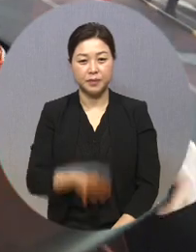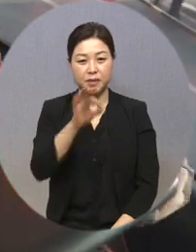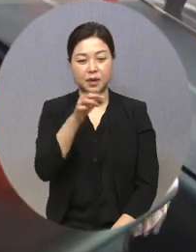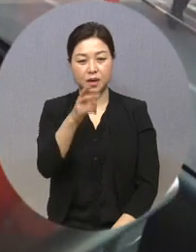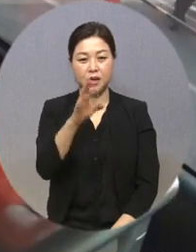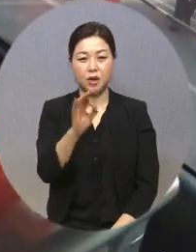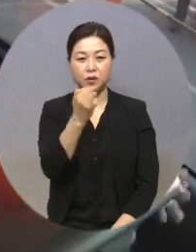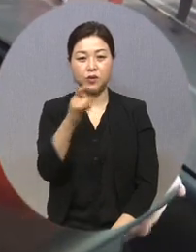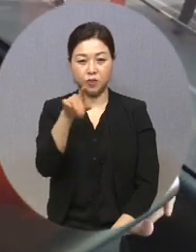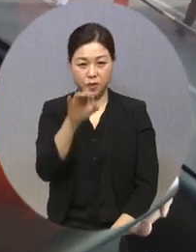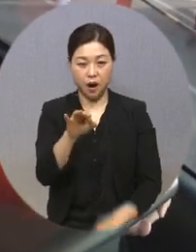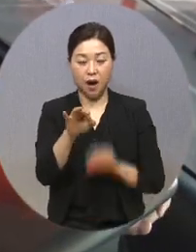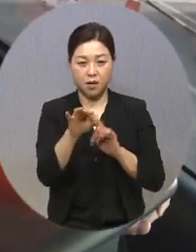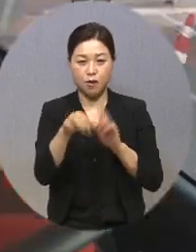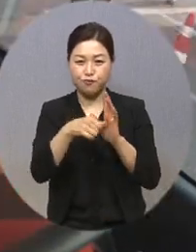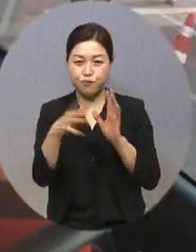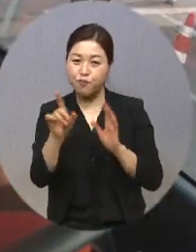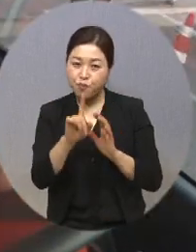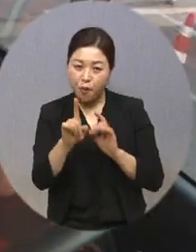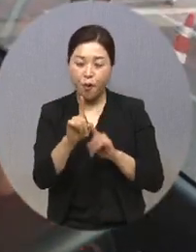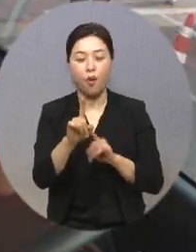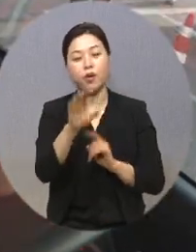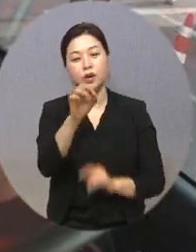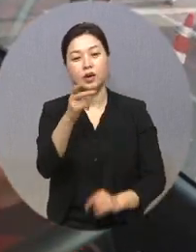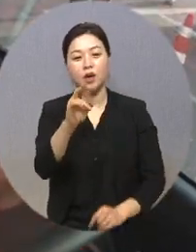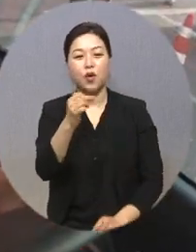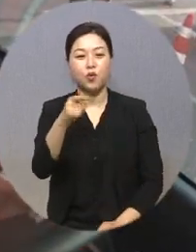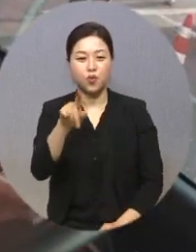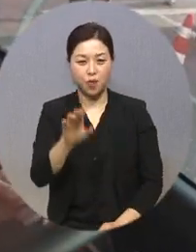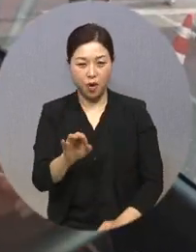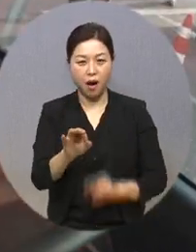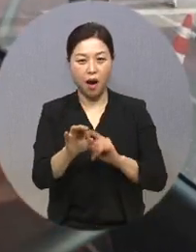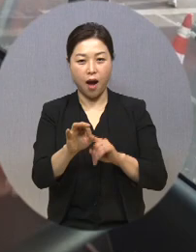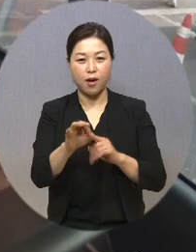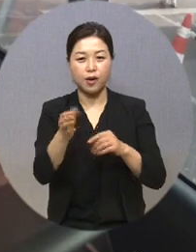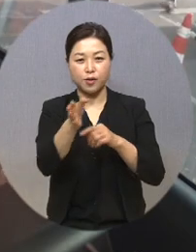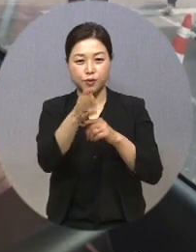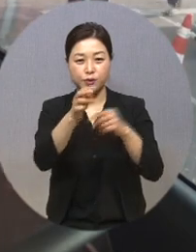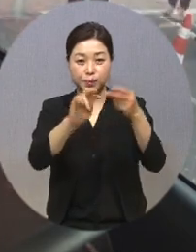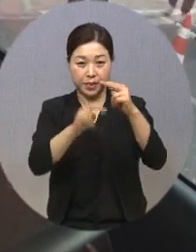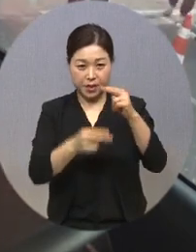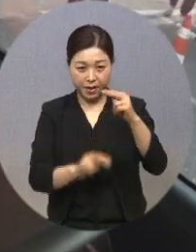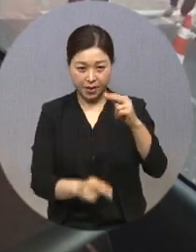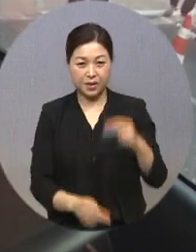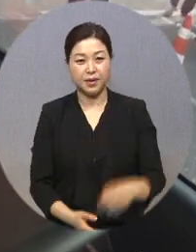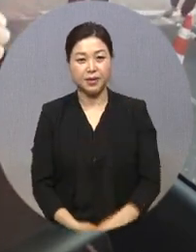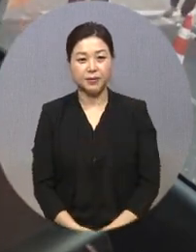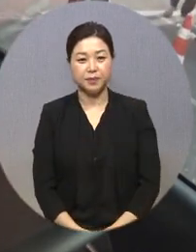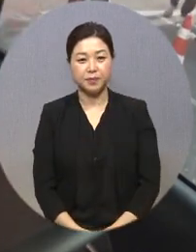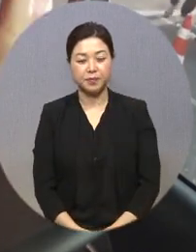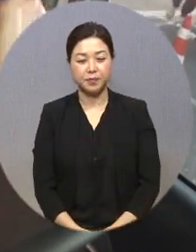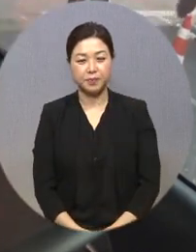영광 하면 영광굴비. 지금 하여 그럼 한번 내려서 셀럽들 한번 마지막으로 가볼까요? 너무 좋습니다.